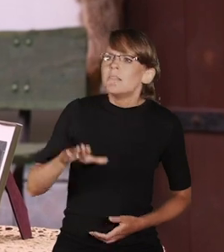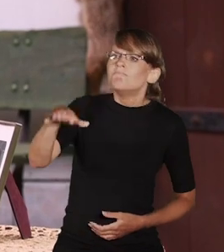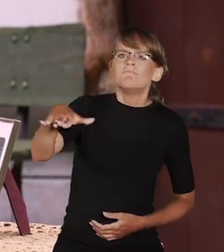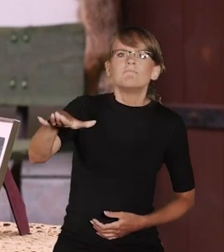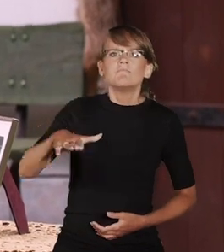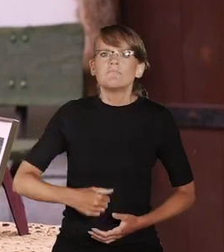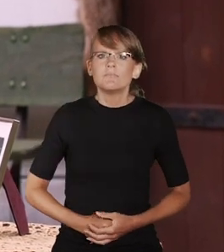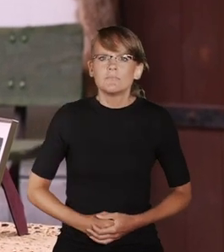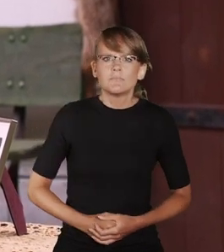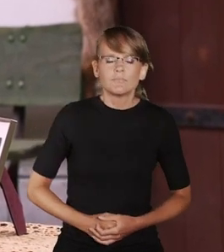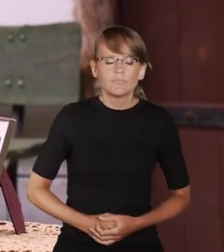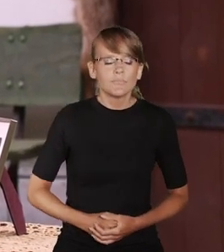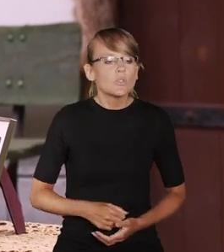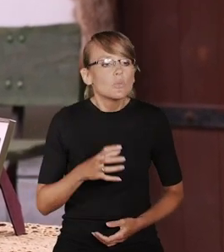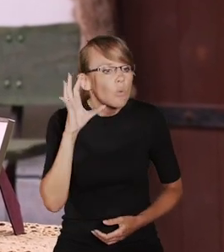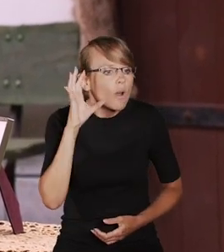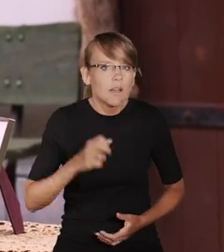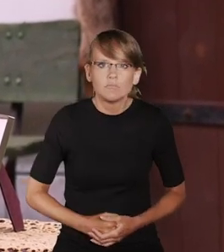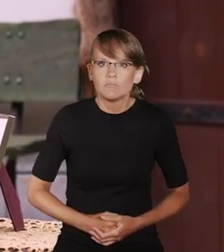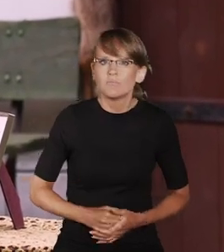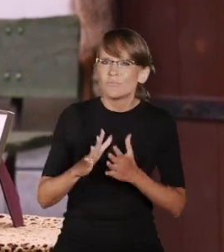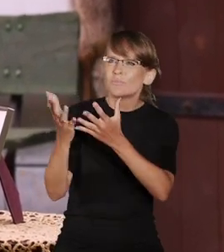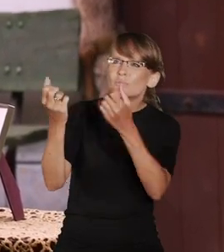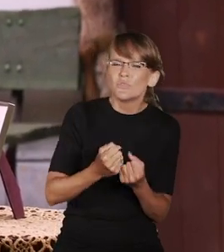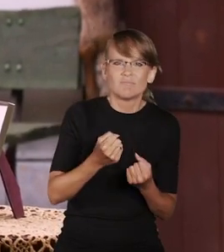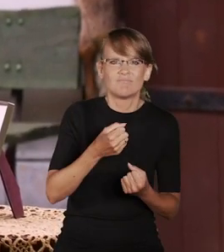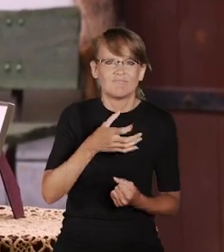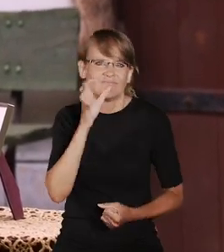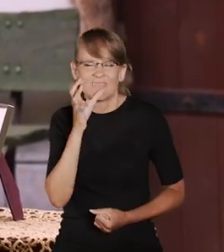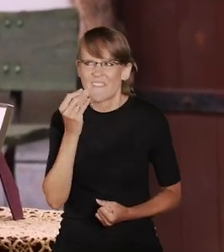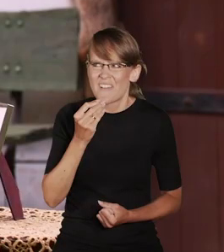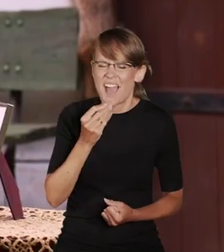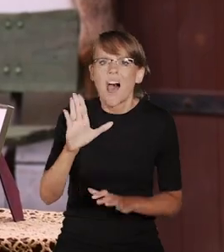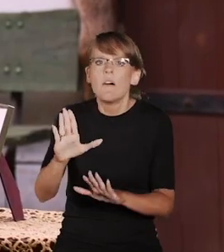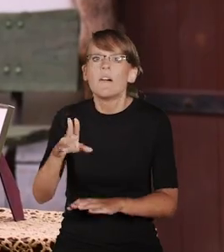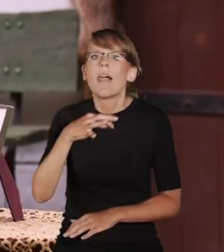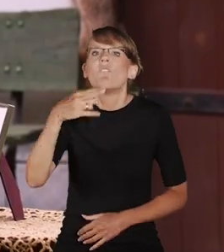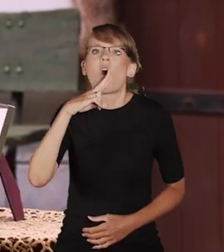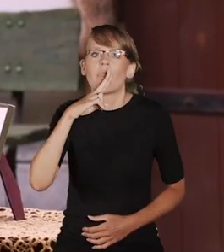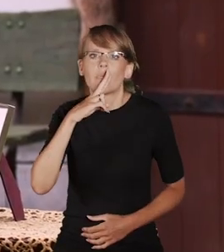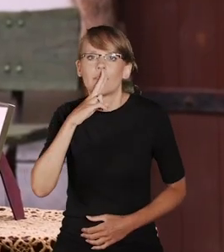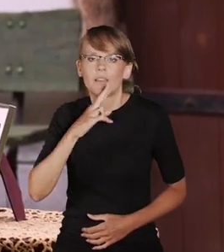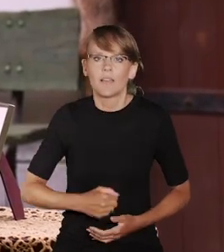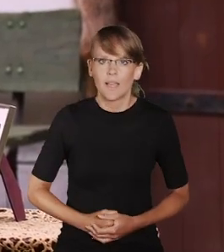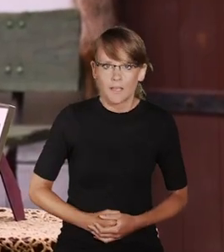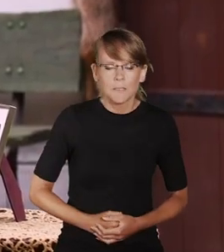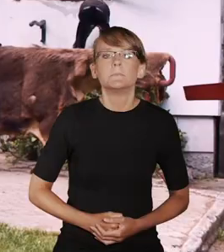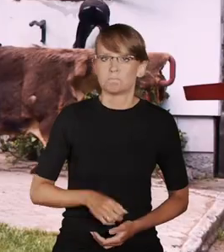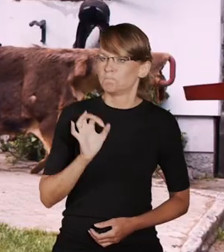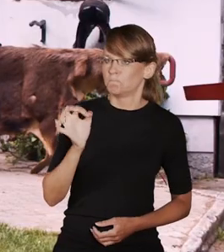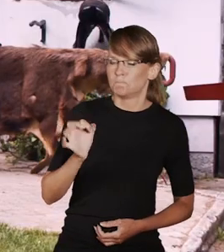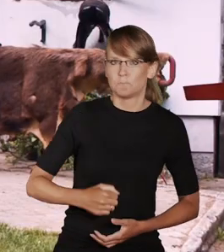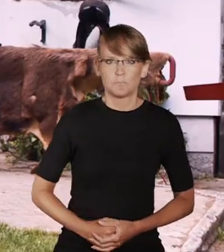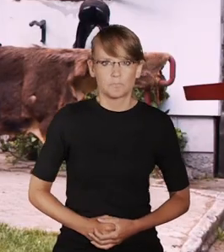jestem zły! Pykam ze złościa. Chunem. Nie mogę złapać. Jest tam który?